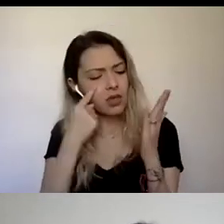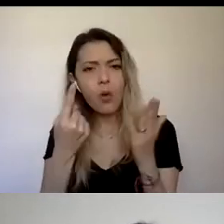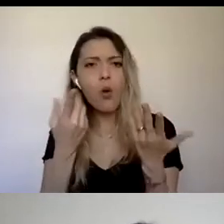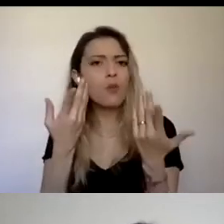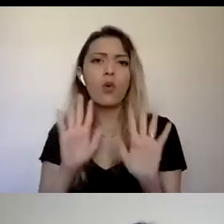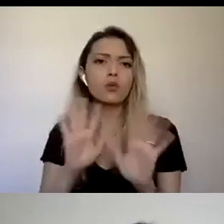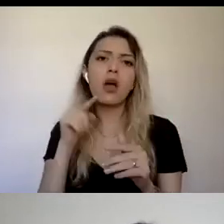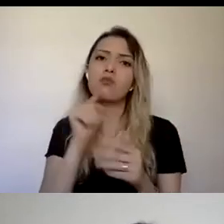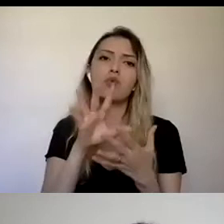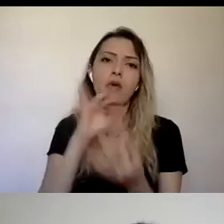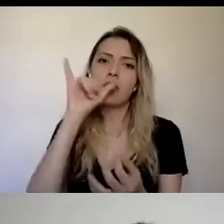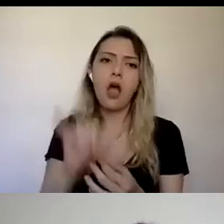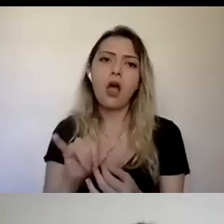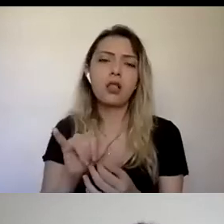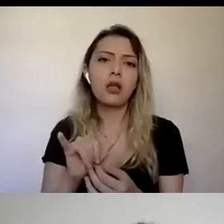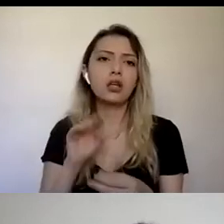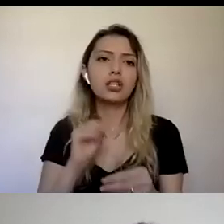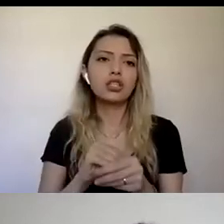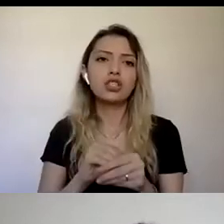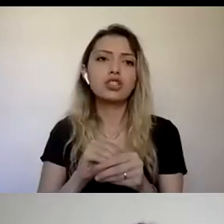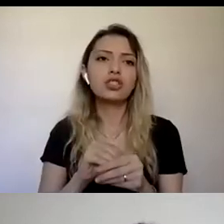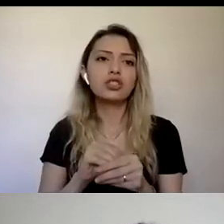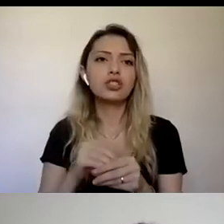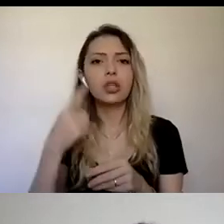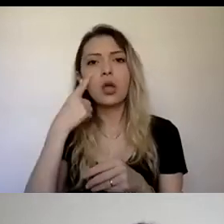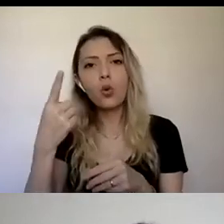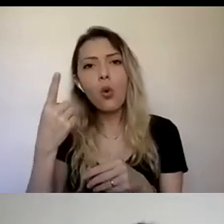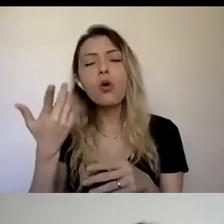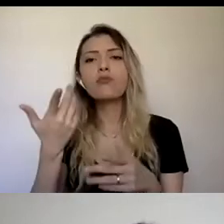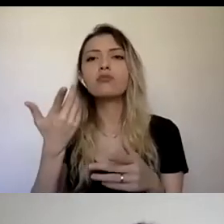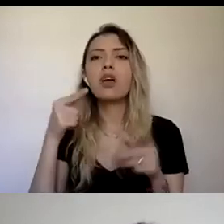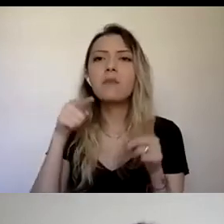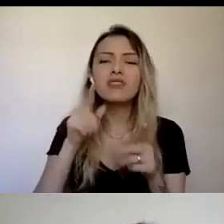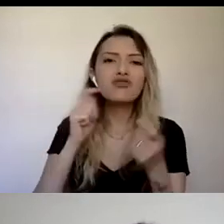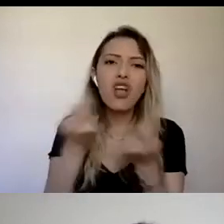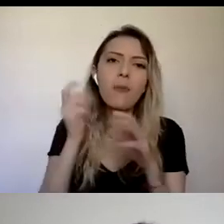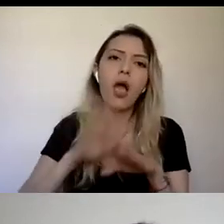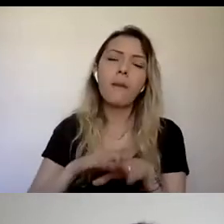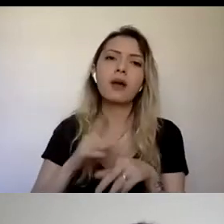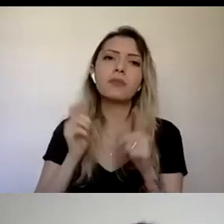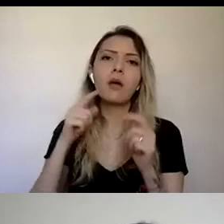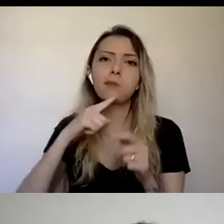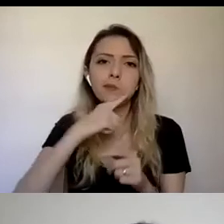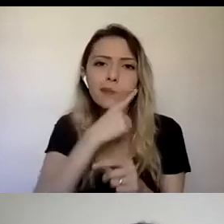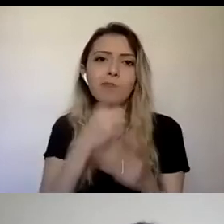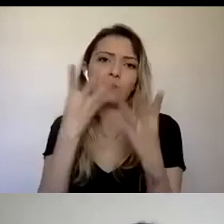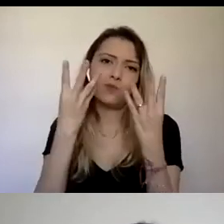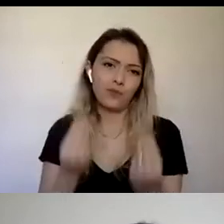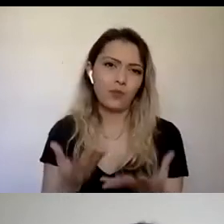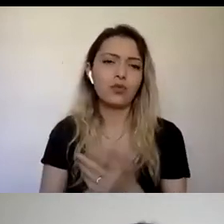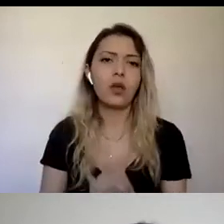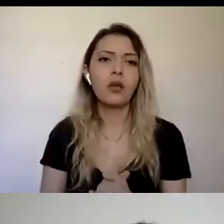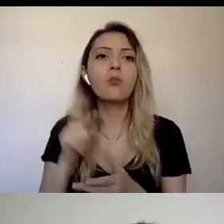görüp bununla ilgili bir izleme yapmanız güç olabilir. Sanki bu biraz daha